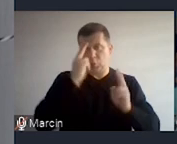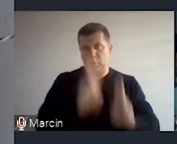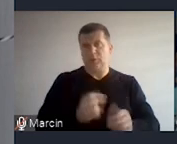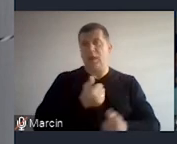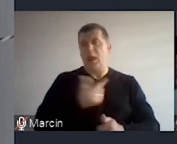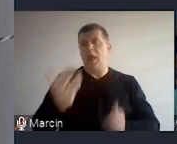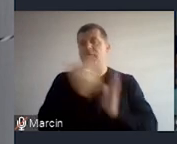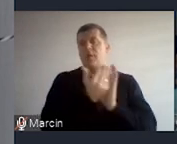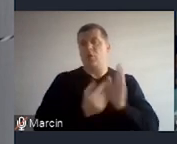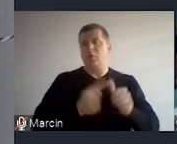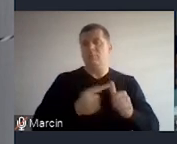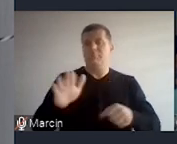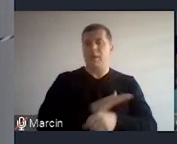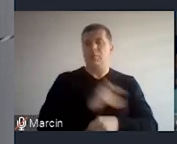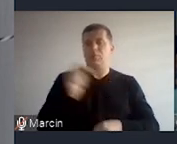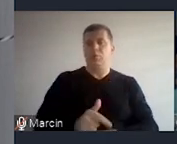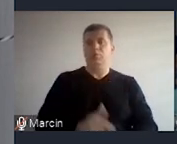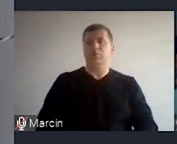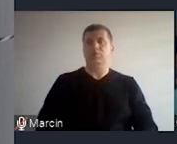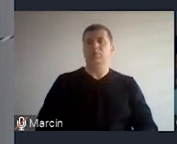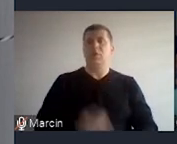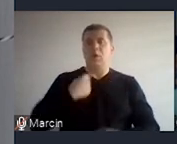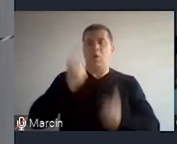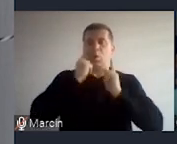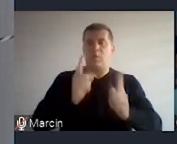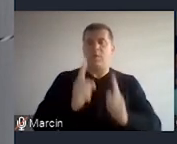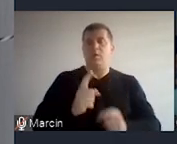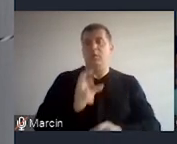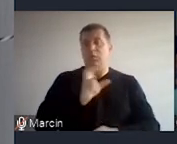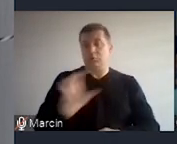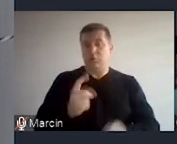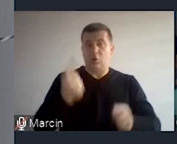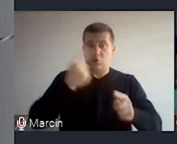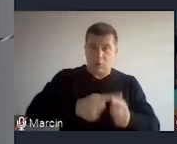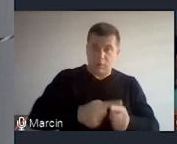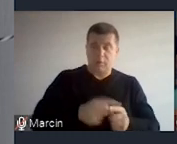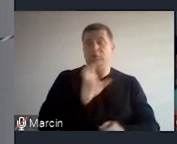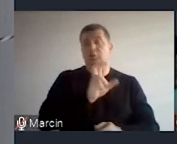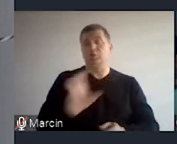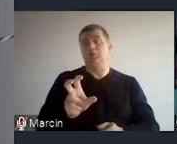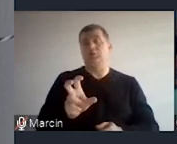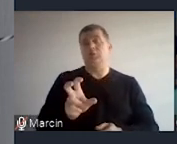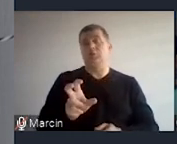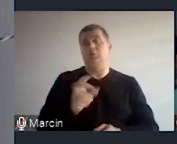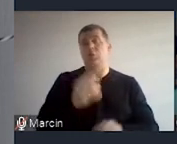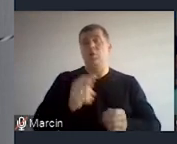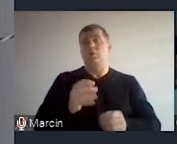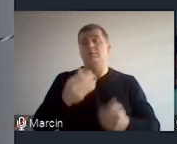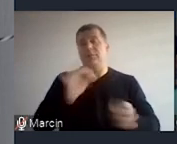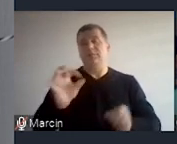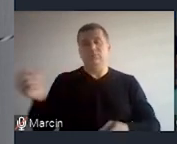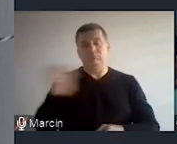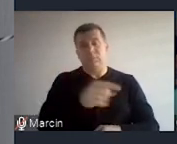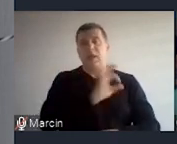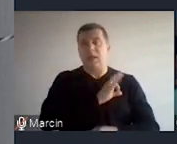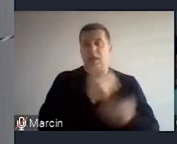kilkoma warunkami. I tu zwracam Państwu uwagę, że niezależnie od tego, czy jest to dodatek, czy jest to oddelegowanie czy